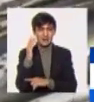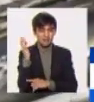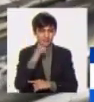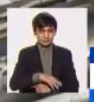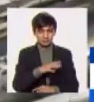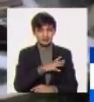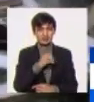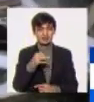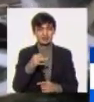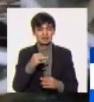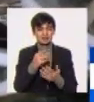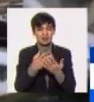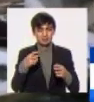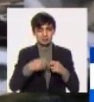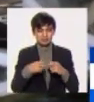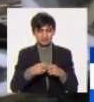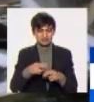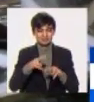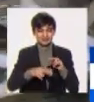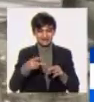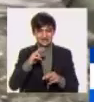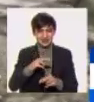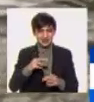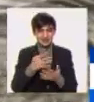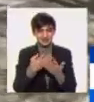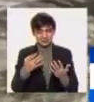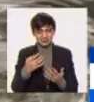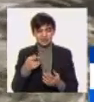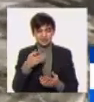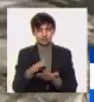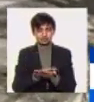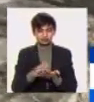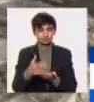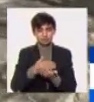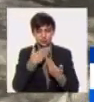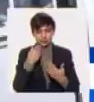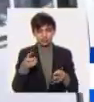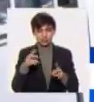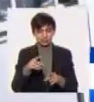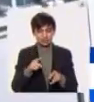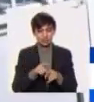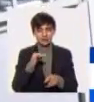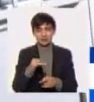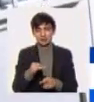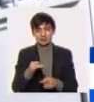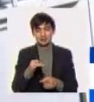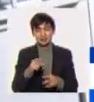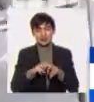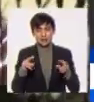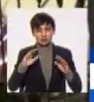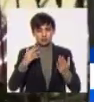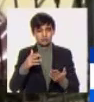және сынған құрылыс материалдары дәл осы жерде әлі жиналмаған күйінде жатыр. Айта кетерлігі сондай ақ осы